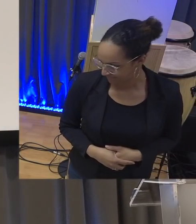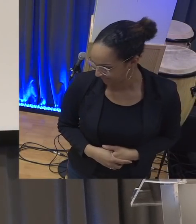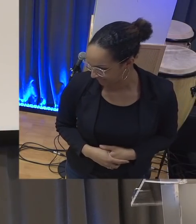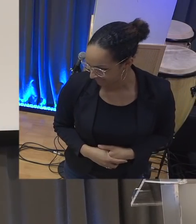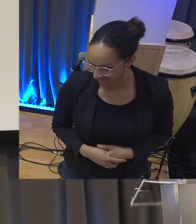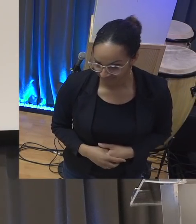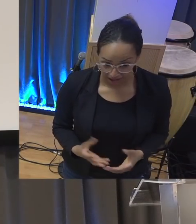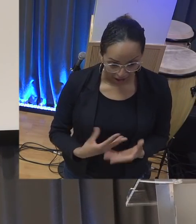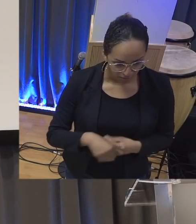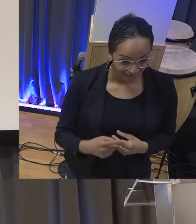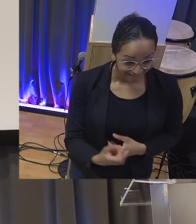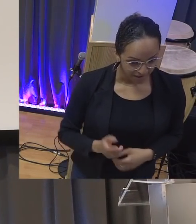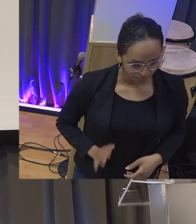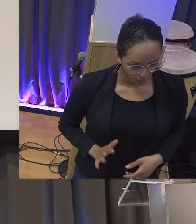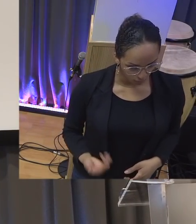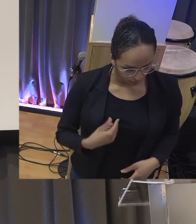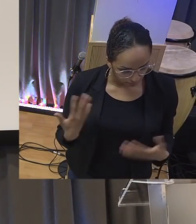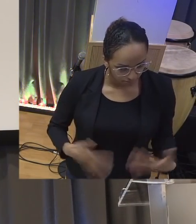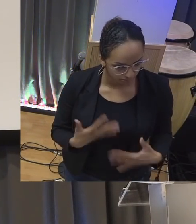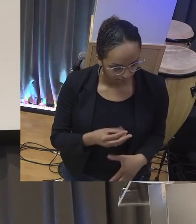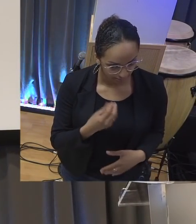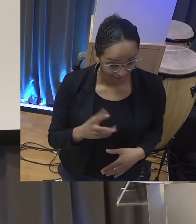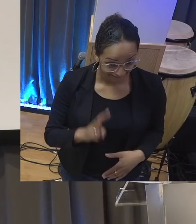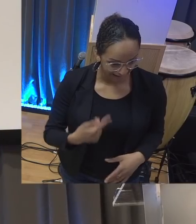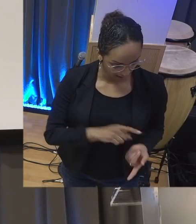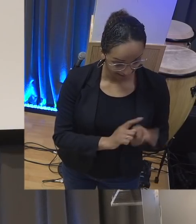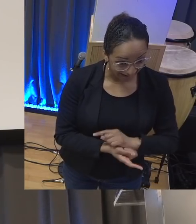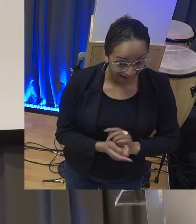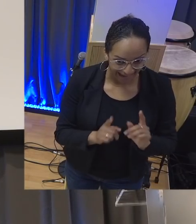surtout quand c'est du Bordeaux. Depuis que je me suis converti, je me rattrape aujourd'hui.